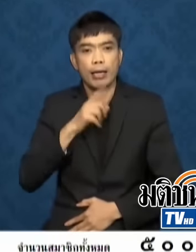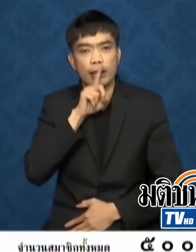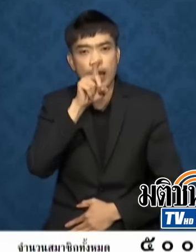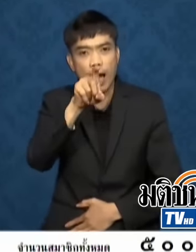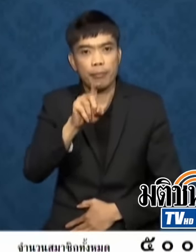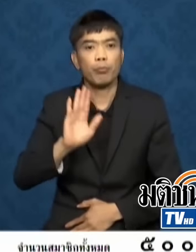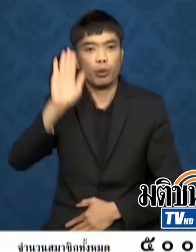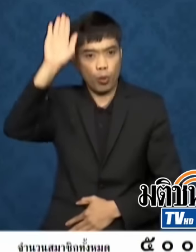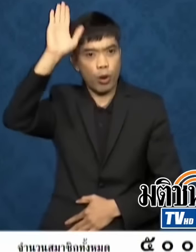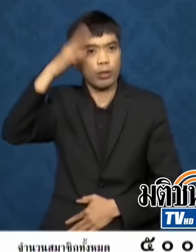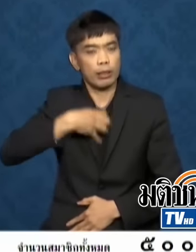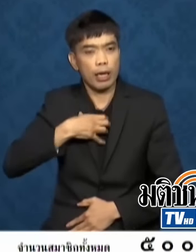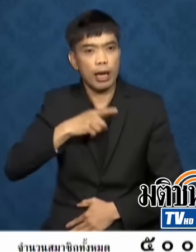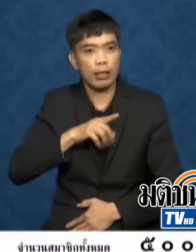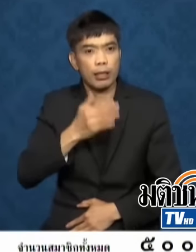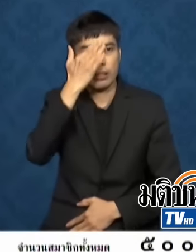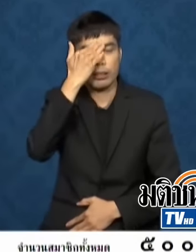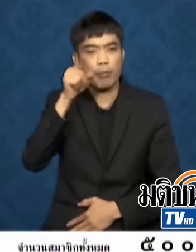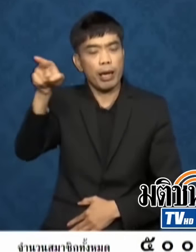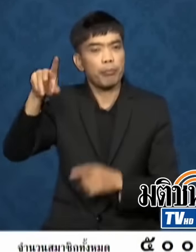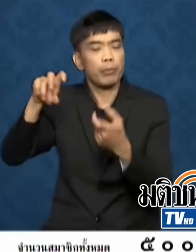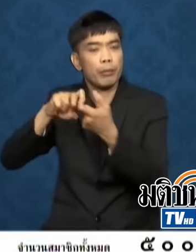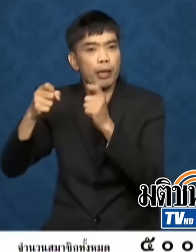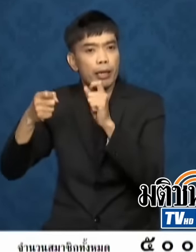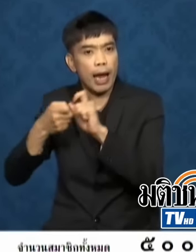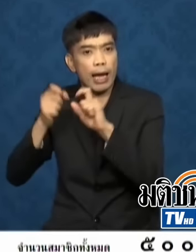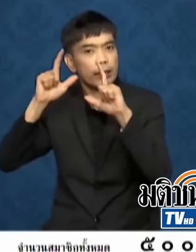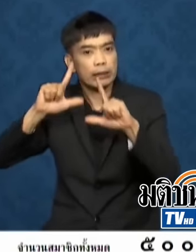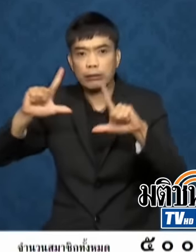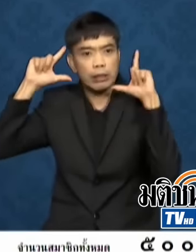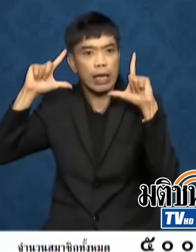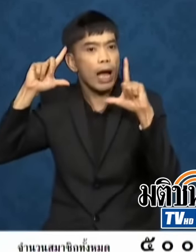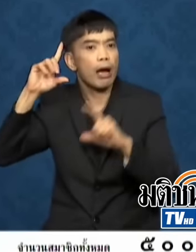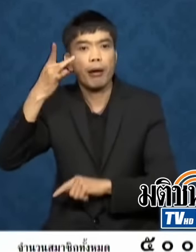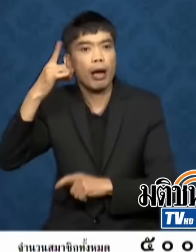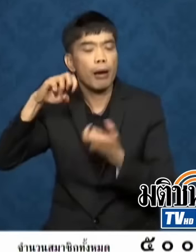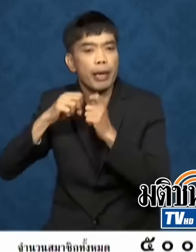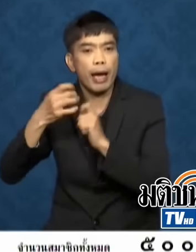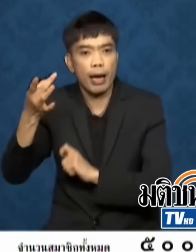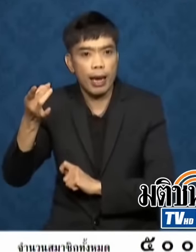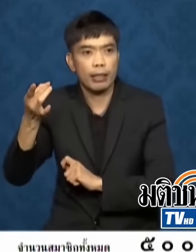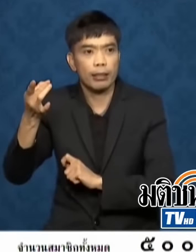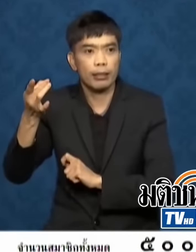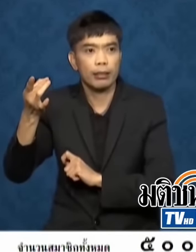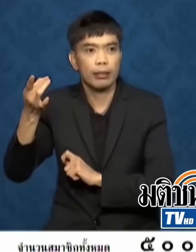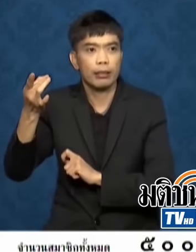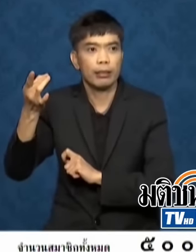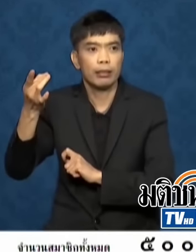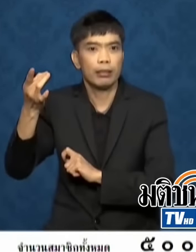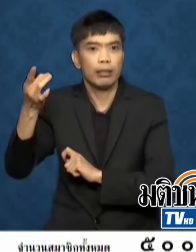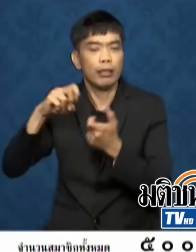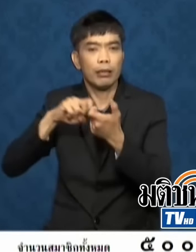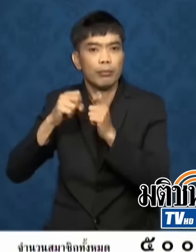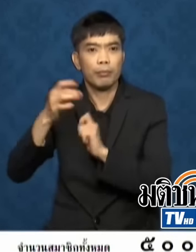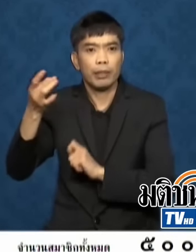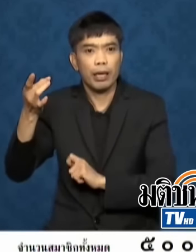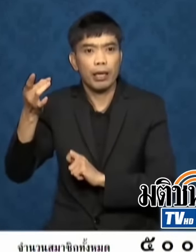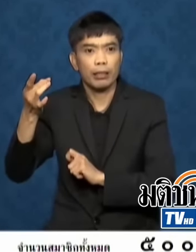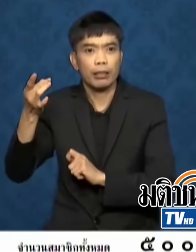ท้วงว่าท่านเสียหายพลาดพิงท่านเสียหายอะไร ครับท่านไม่ได้ฟังสองข้อที่ผมพูดเมื่อสักครู่นี่หร